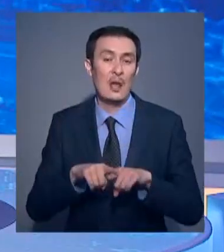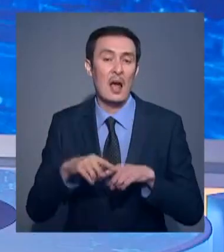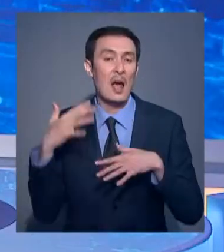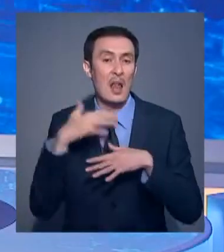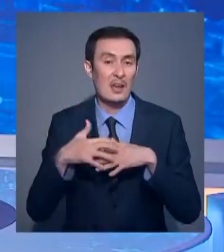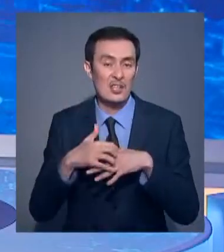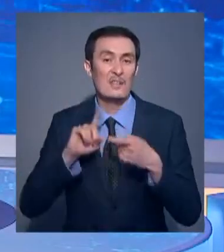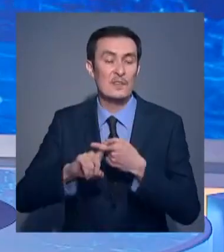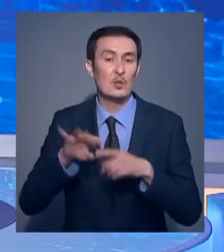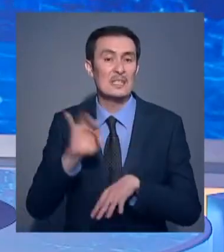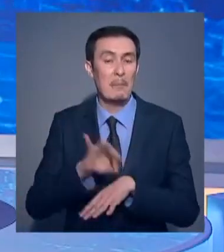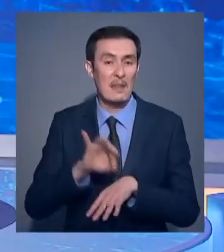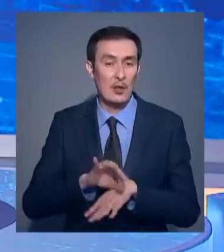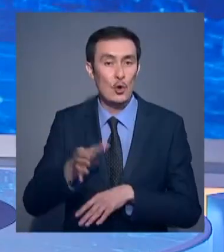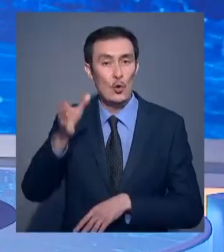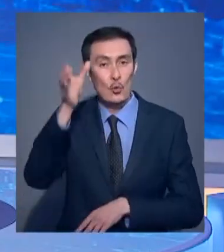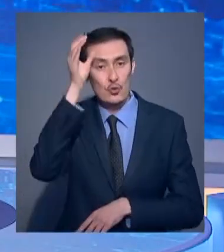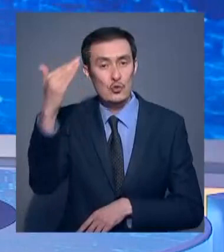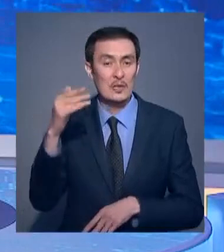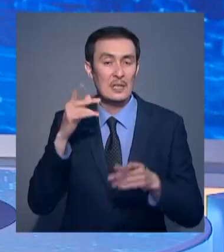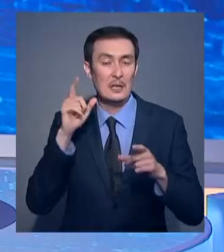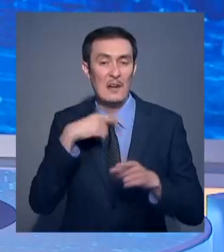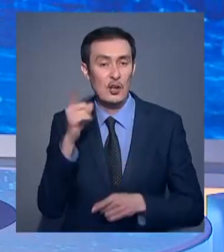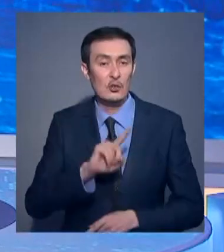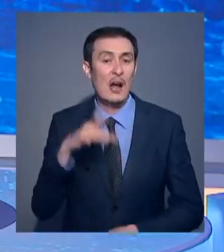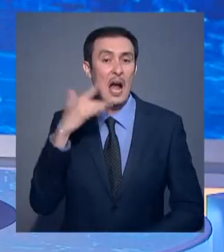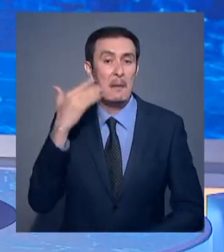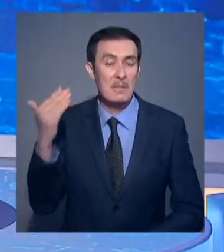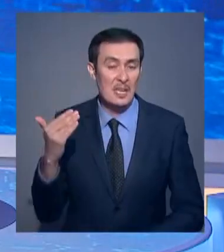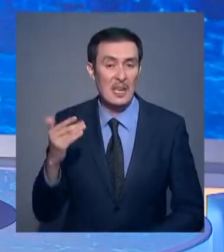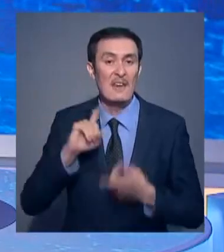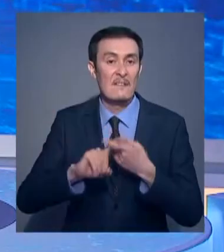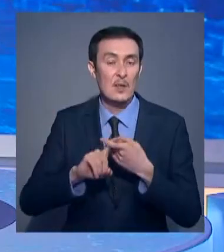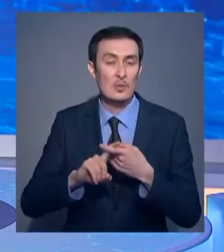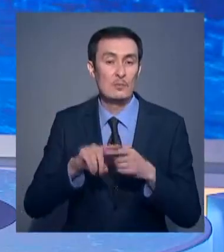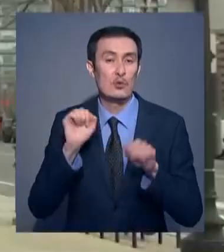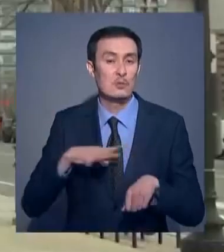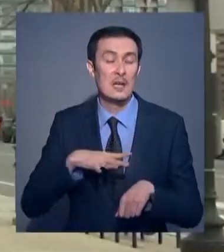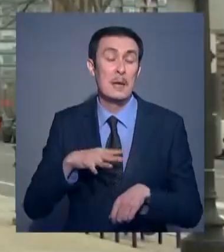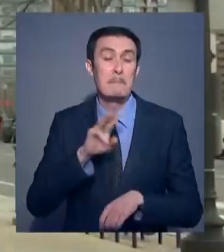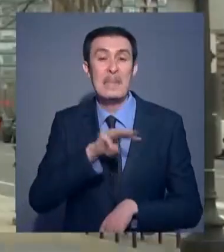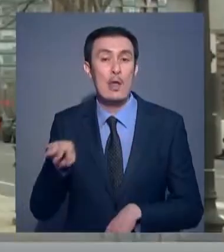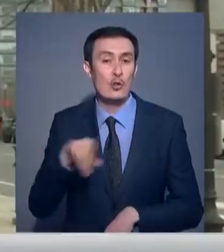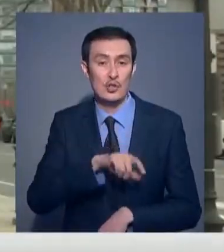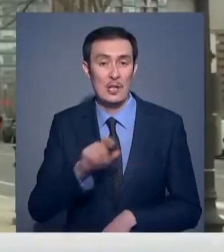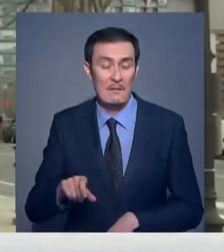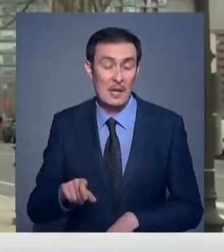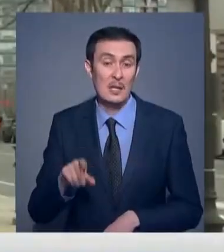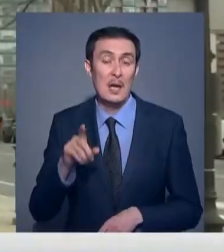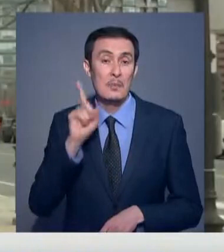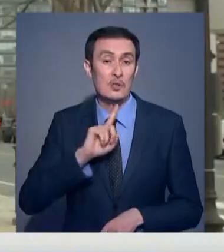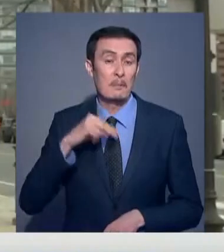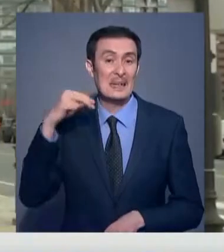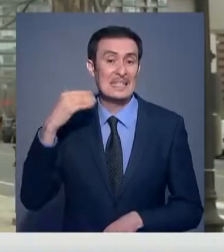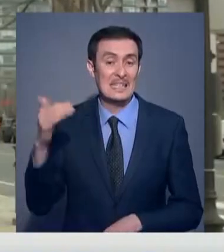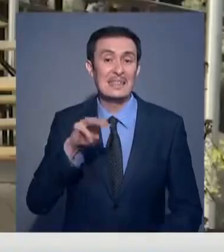аллергических и инфекционных заболеваний. Ученые института посчитали, что в Америке коронавирусом заразятся миллионы человек. Между тем,